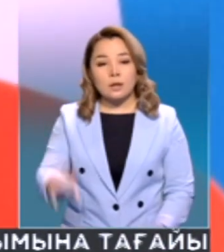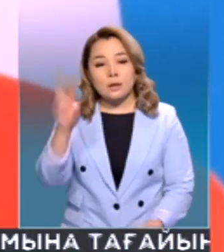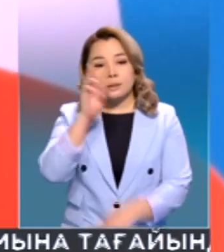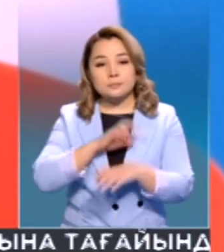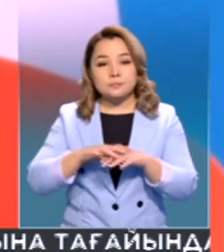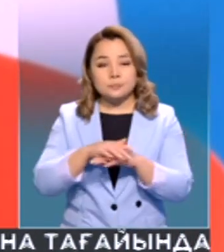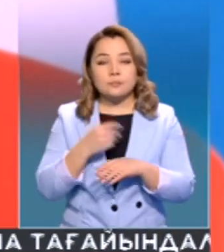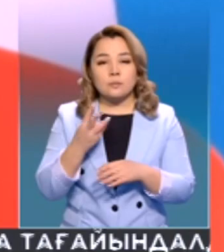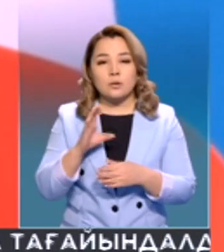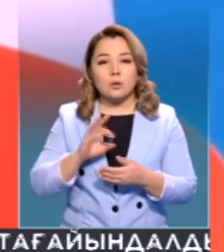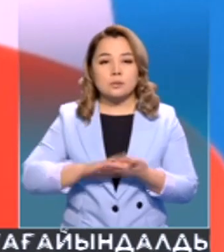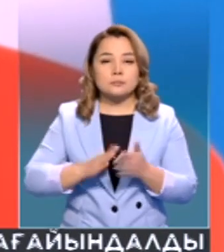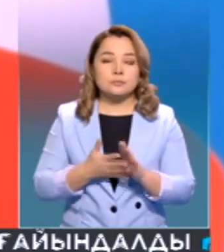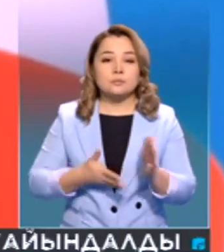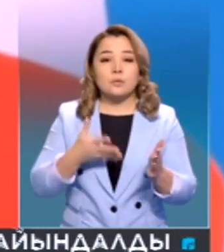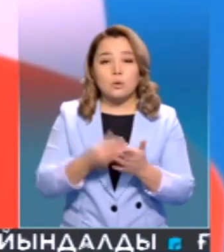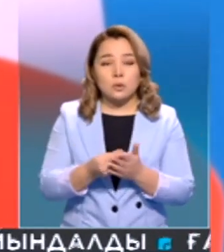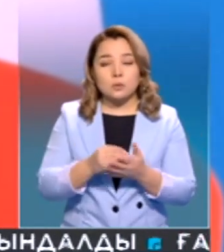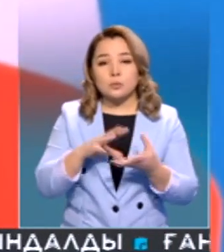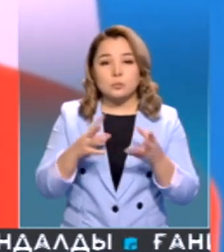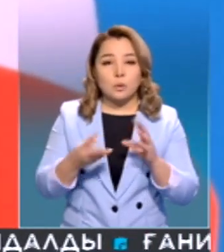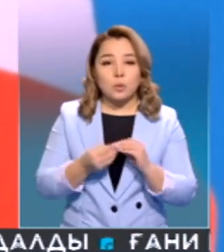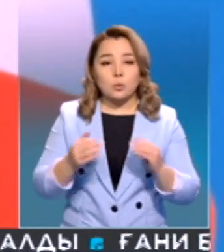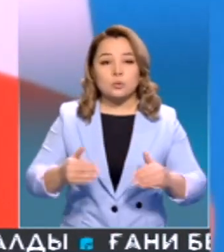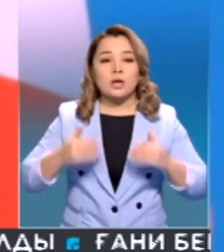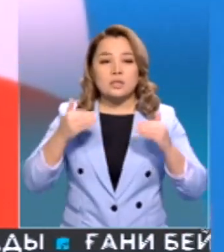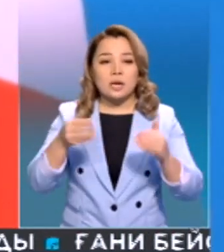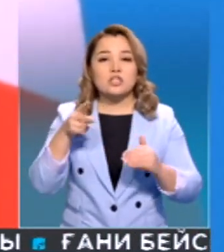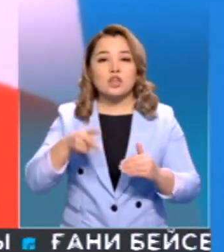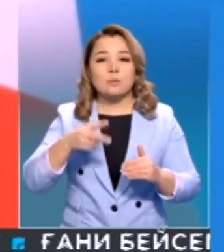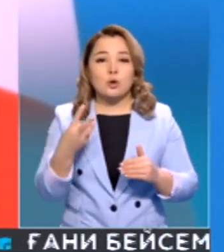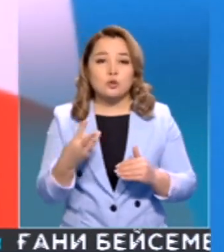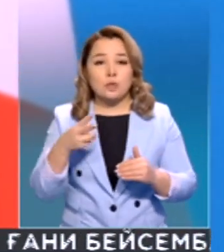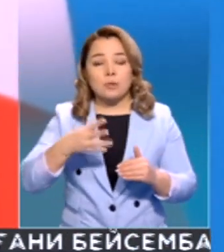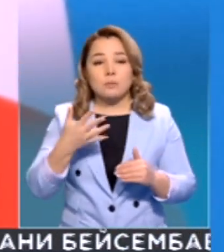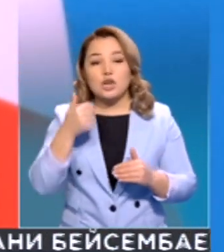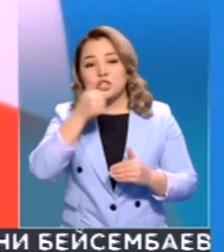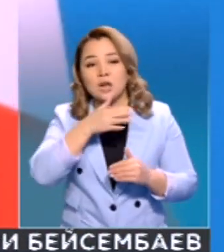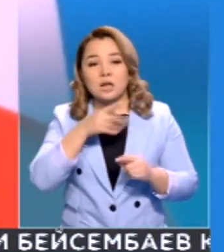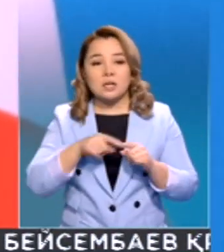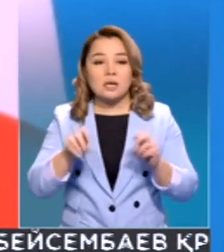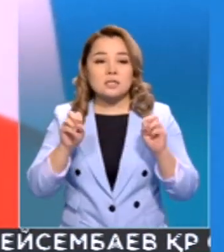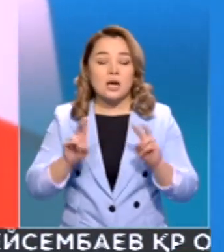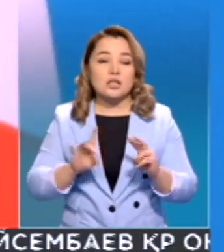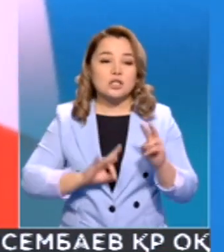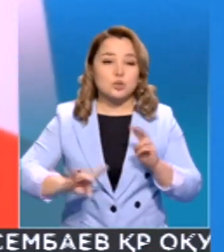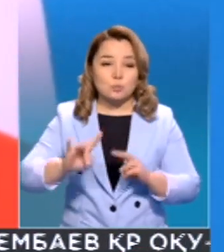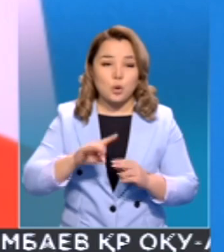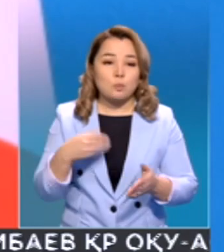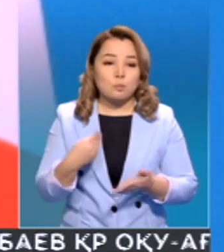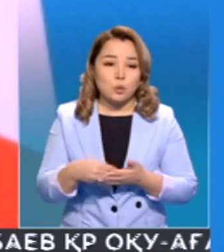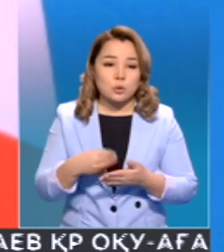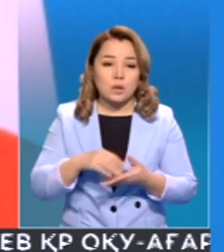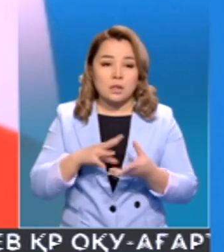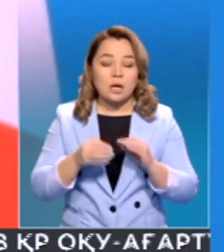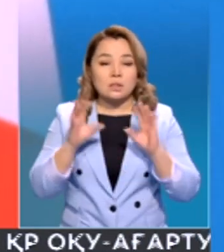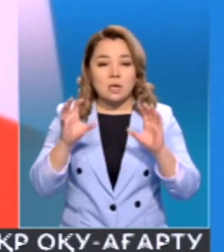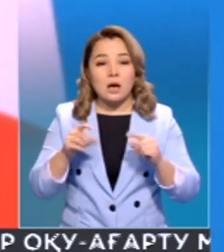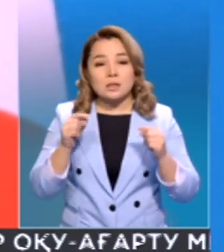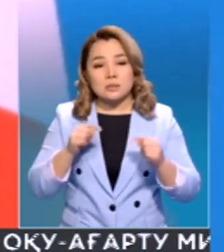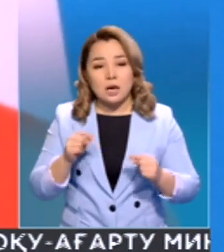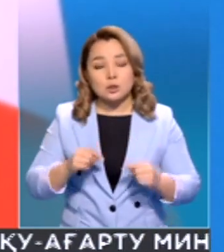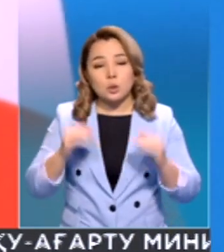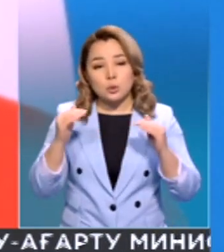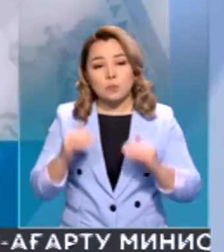Елімізде бір қатар әлеуметтік төлемдер мөлшері өсті. Енді 2023-2025 жылдарға арналған республикалық бюджет туралы заңға сай